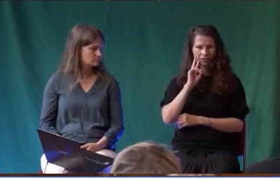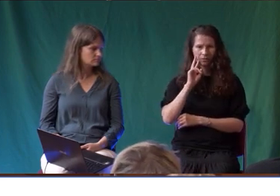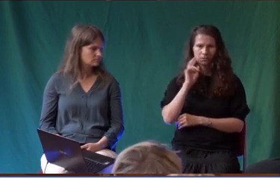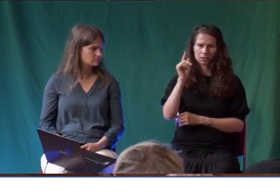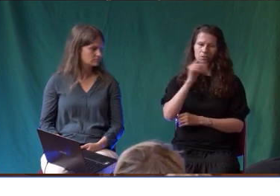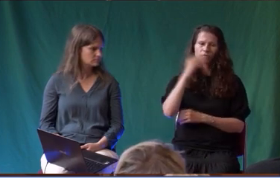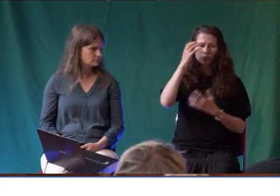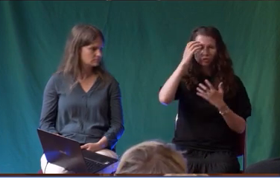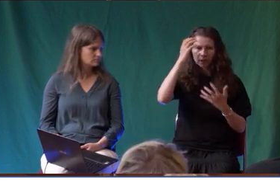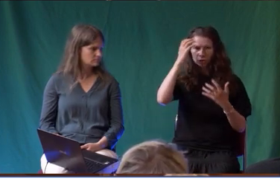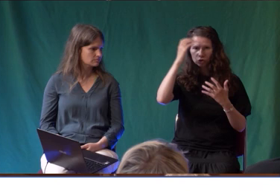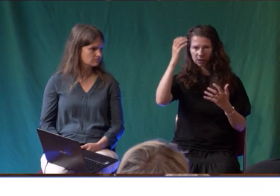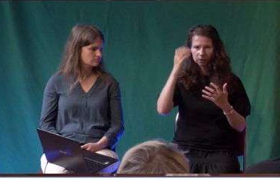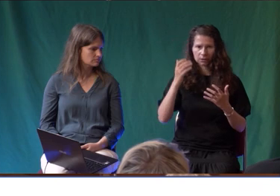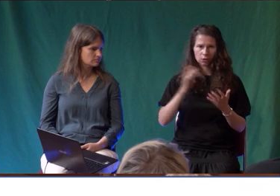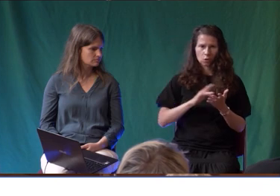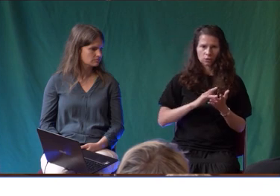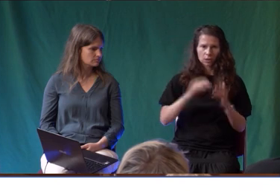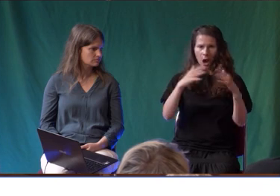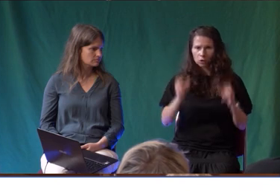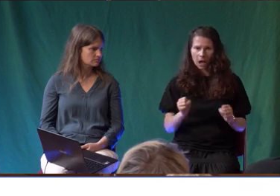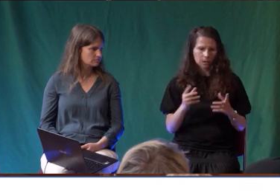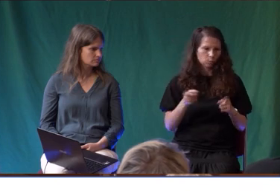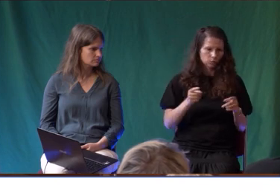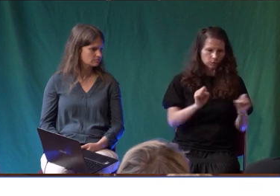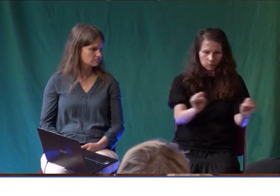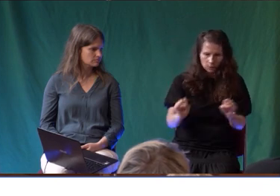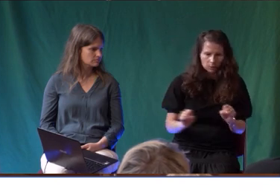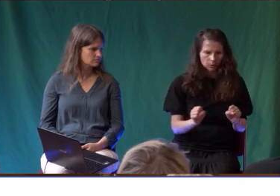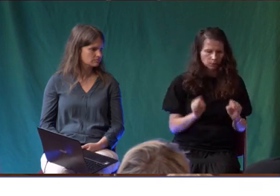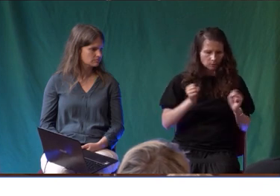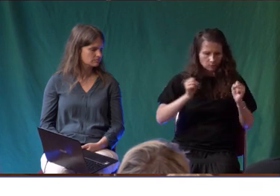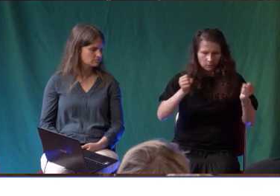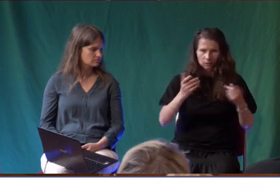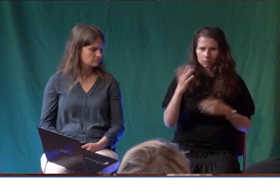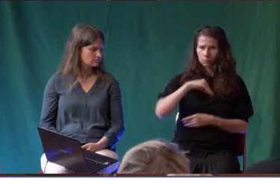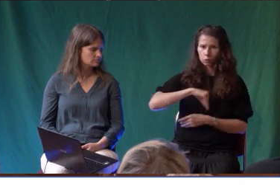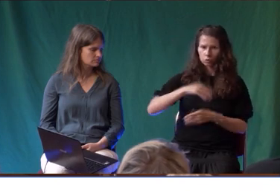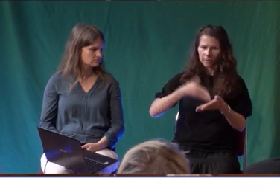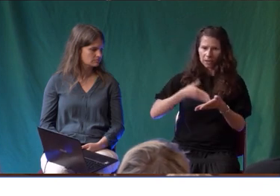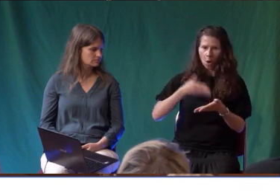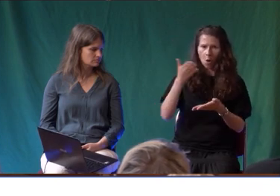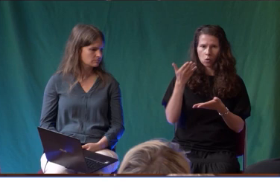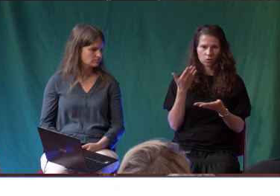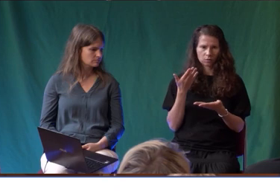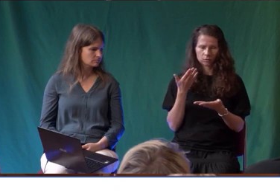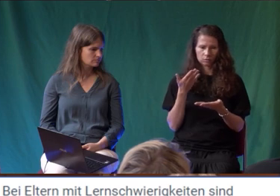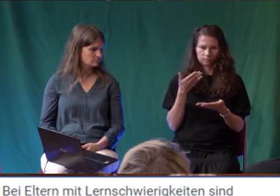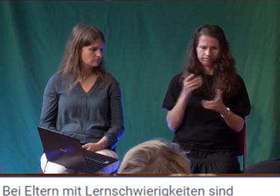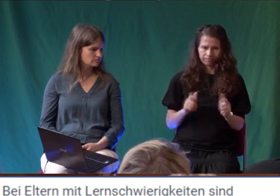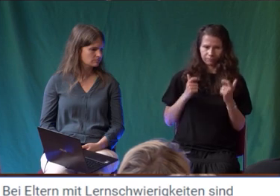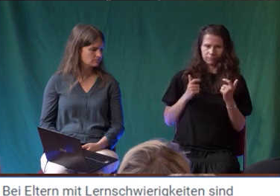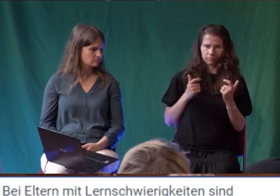Stress gerät weil eben der Haushalt zu machen ist und sie aufgrund ihrer psychischen Behinderung immer wieder in so ein Kreislauf Gerät